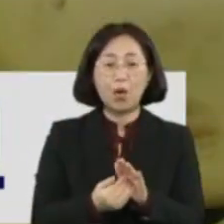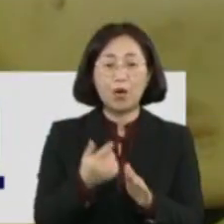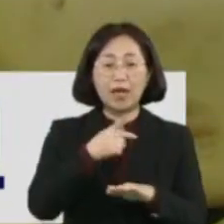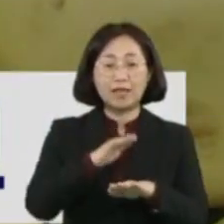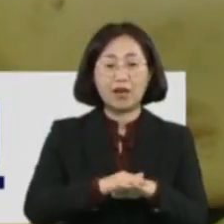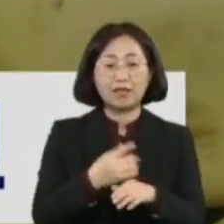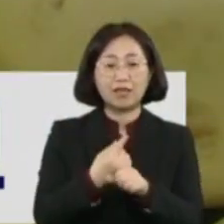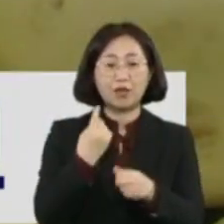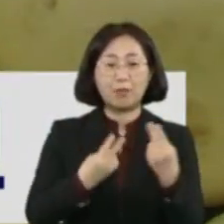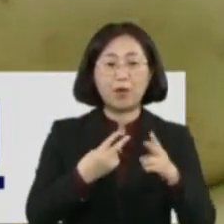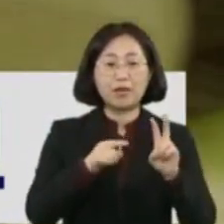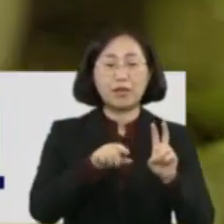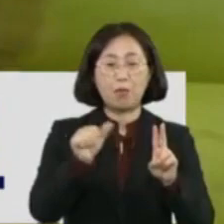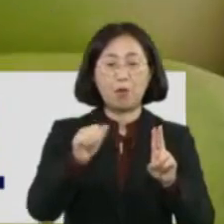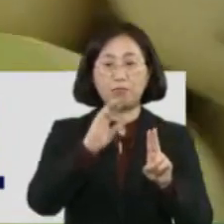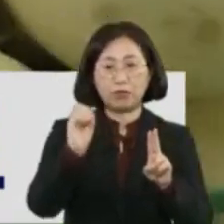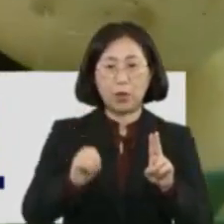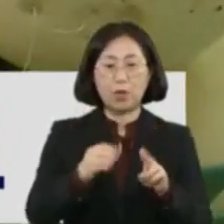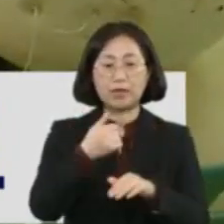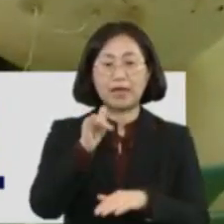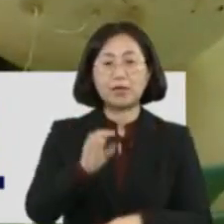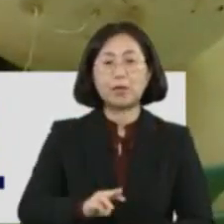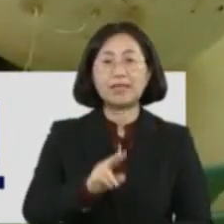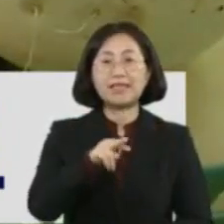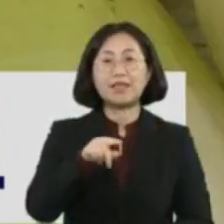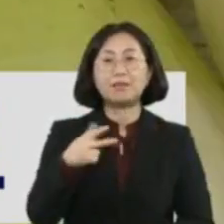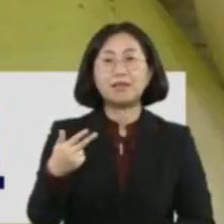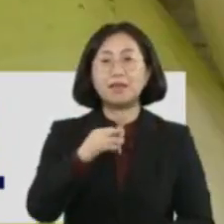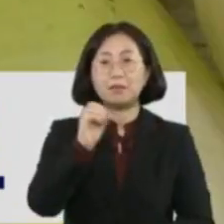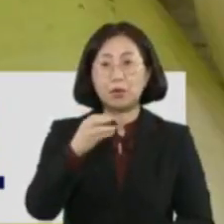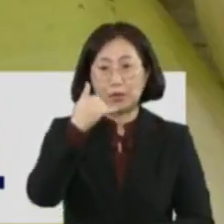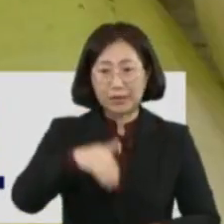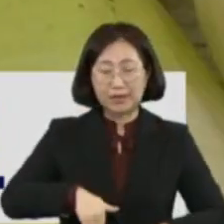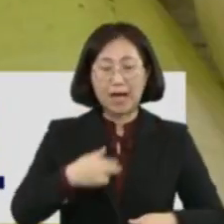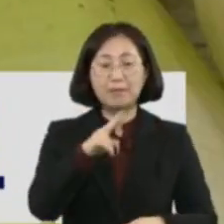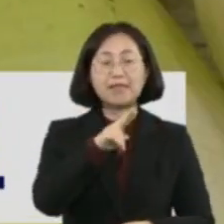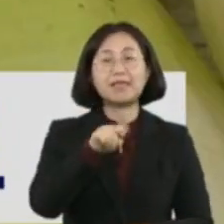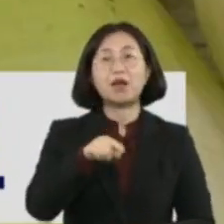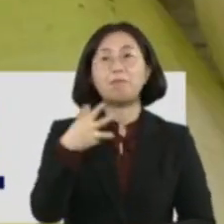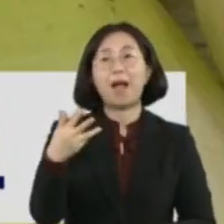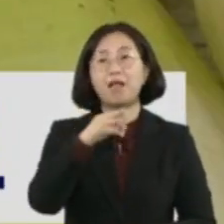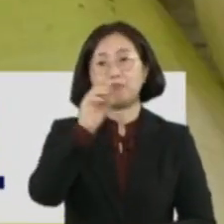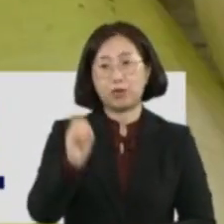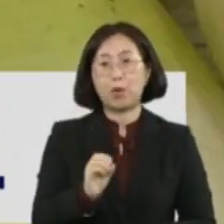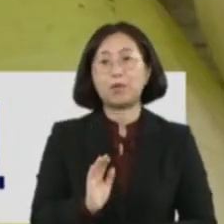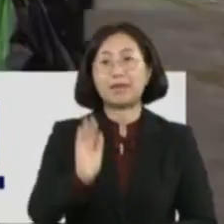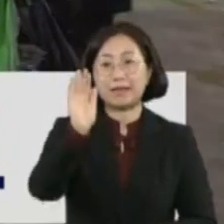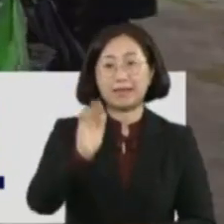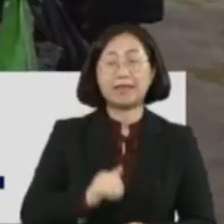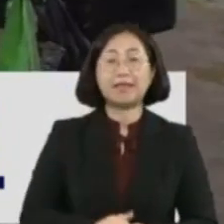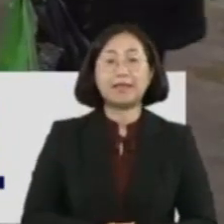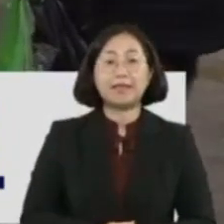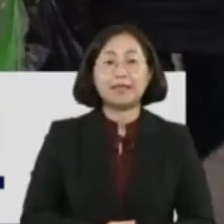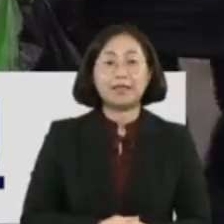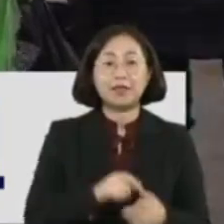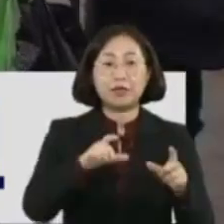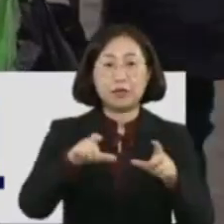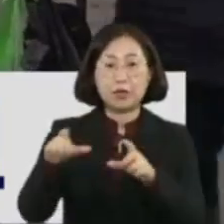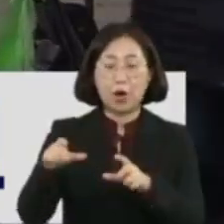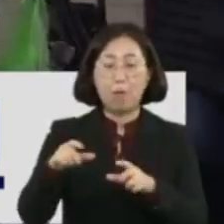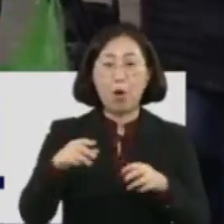전년 대비 2.5%, 세종 2.7%, 충남 2.8% 상승했습니다.